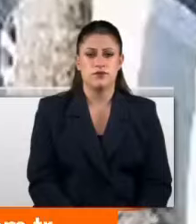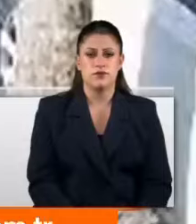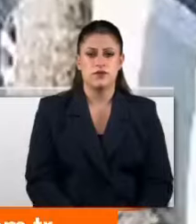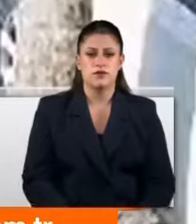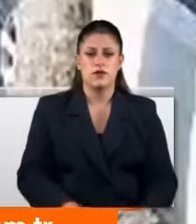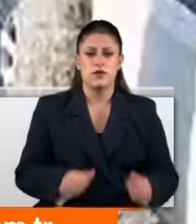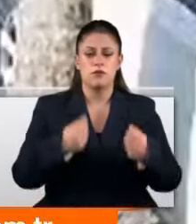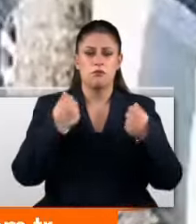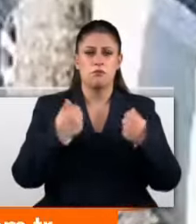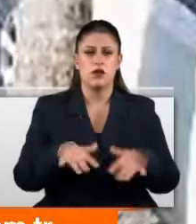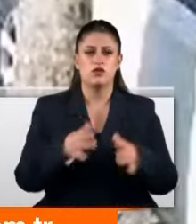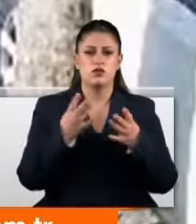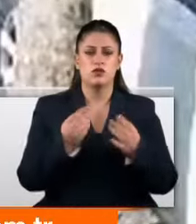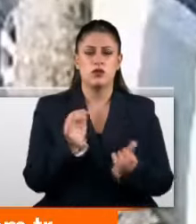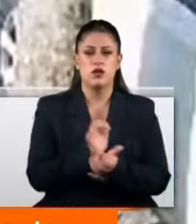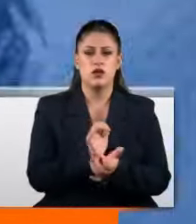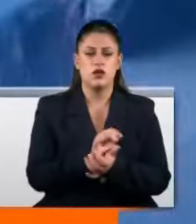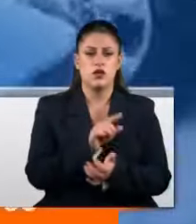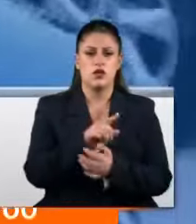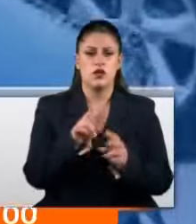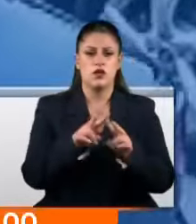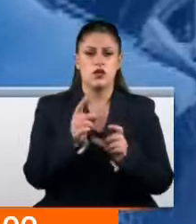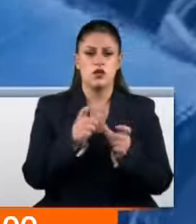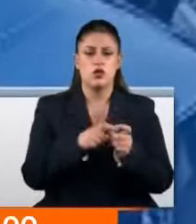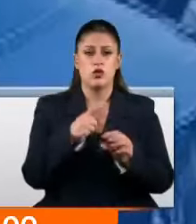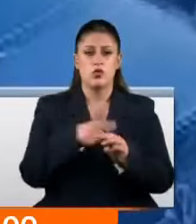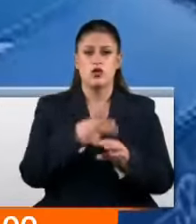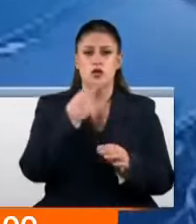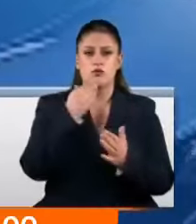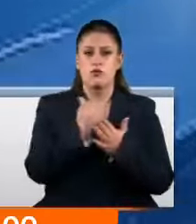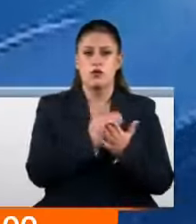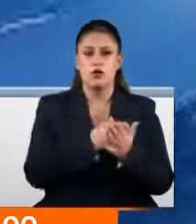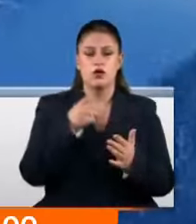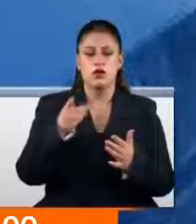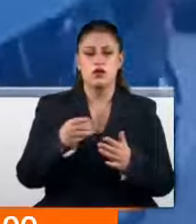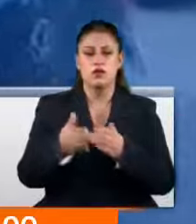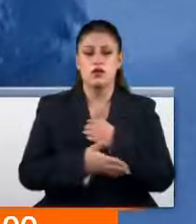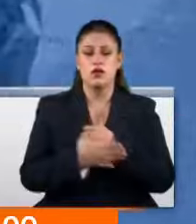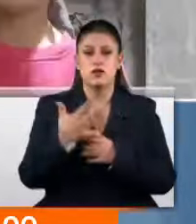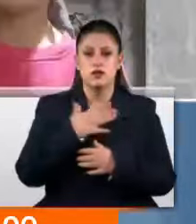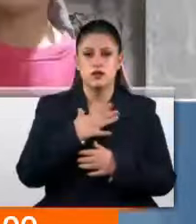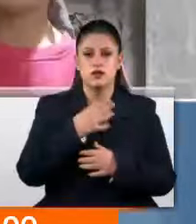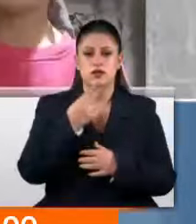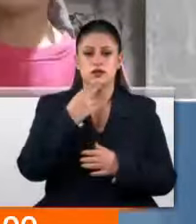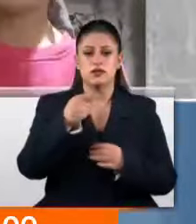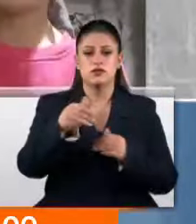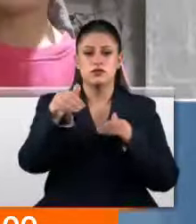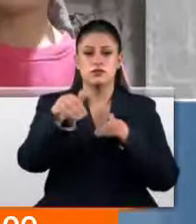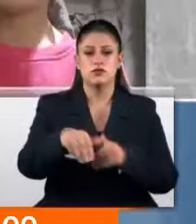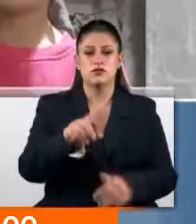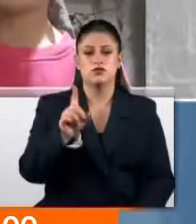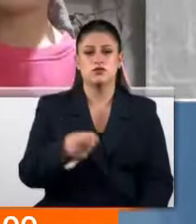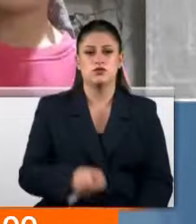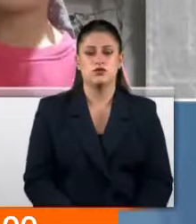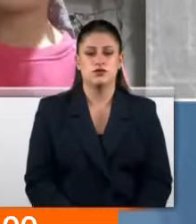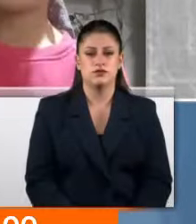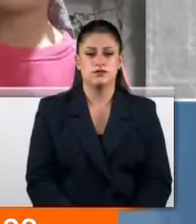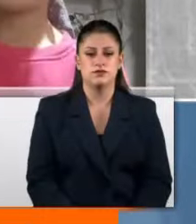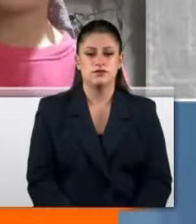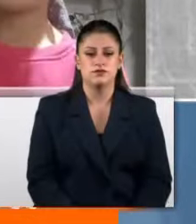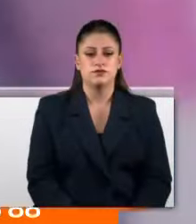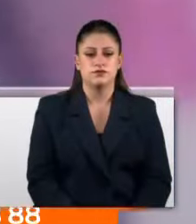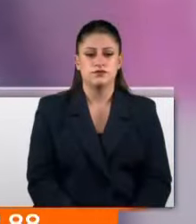Perişan olan ailesi Müge Anlı'dan destek istemiş, küçük kızın cesedi de mezarlıkta bulunmuştu. Bir saat önce çocuğum ortadan kayboldu,